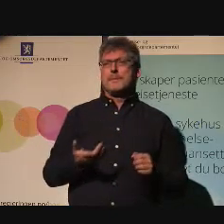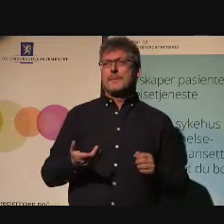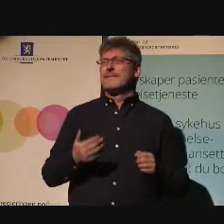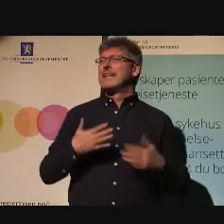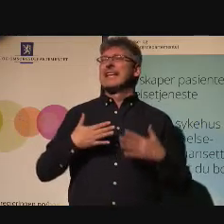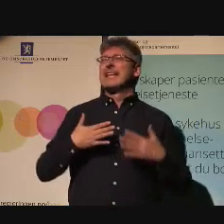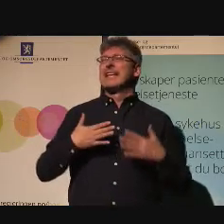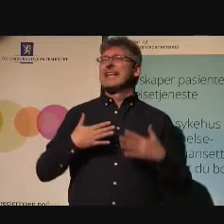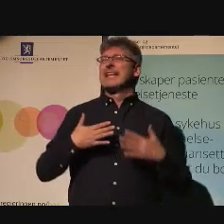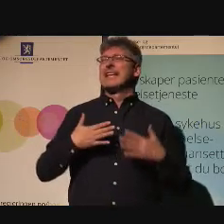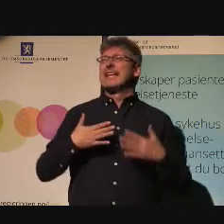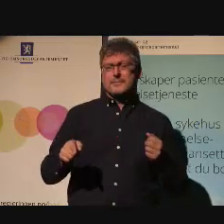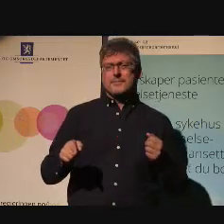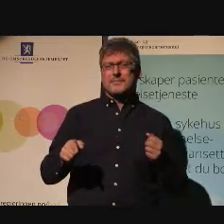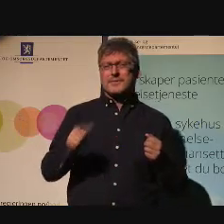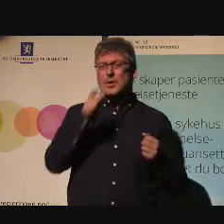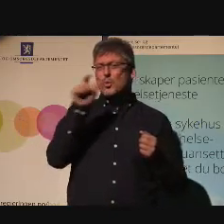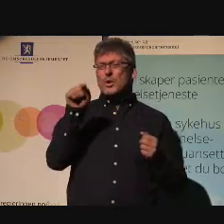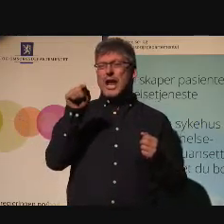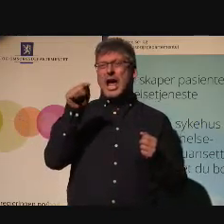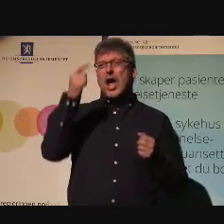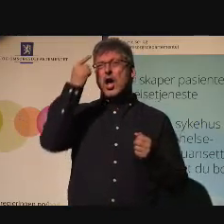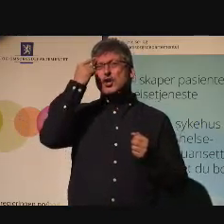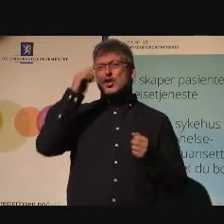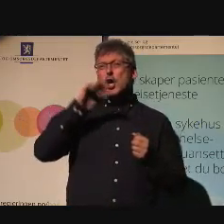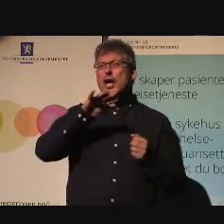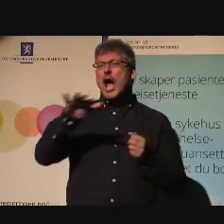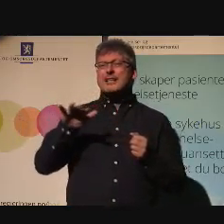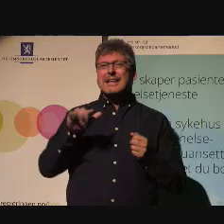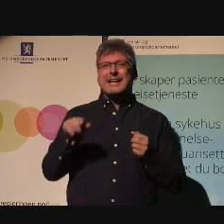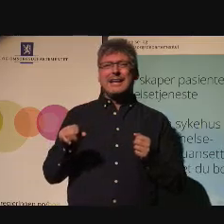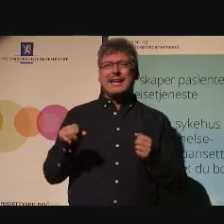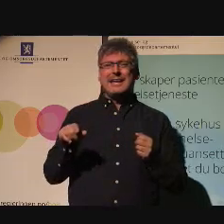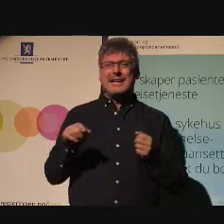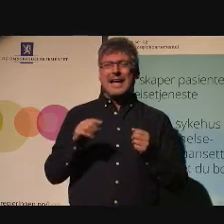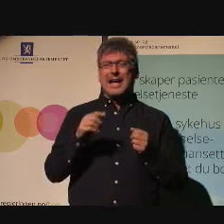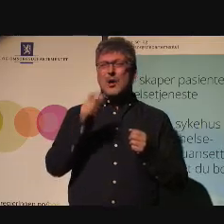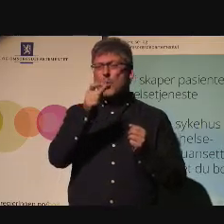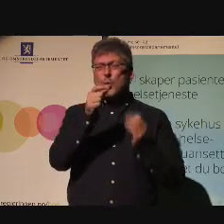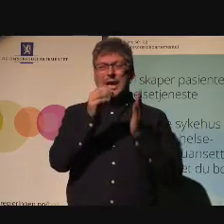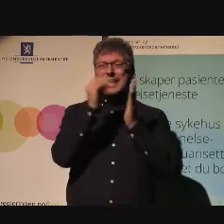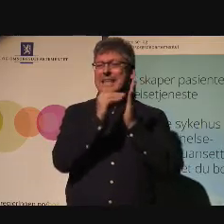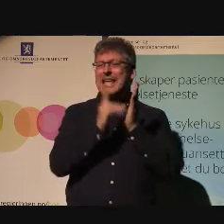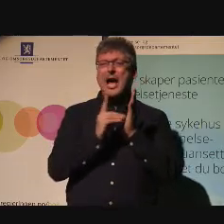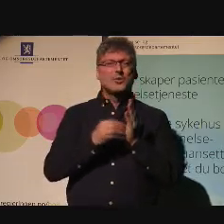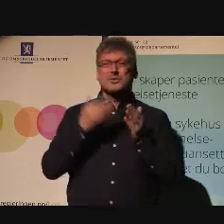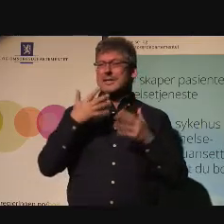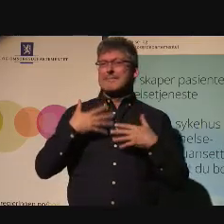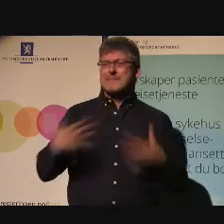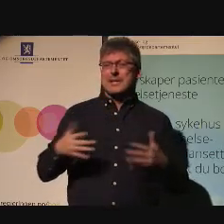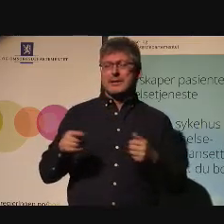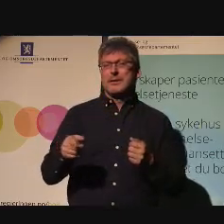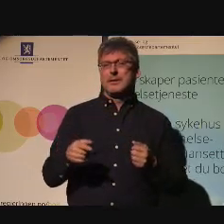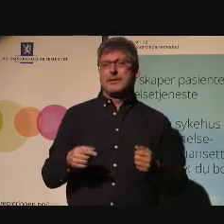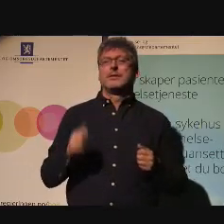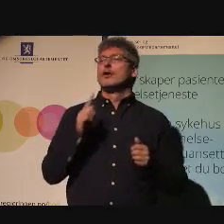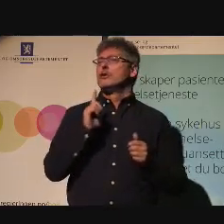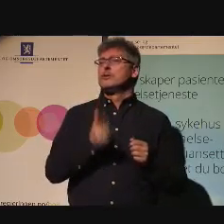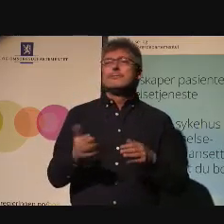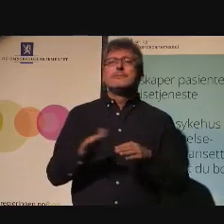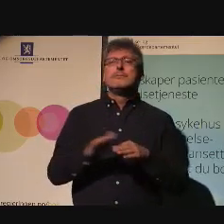ordet psykiatri, at de ikke liker diagnose, så handler det om at de føler at